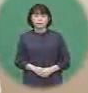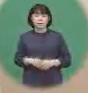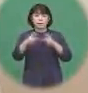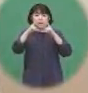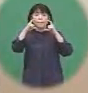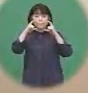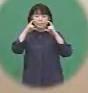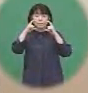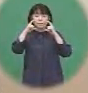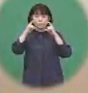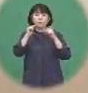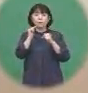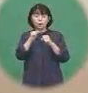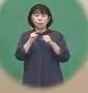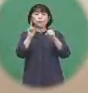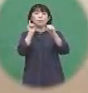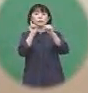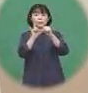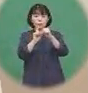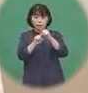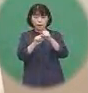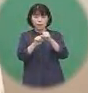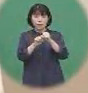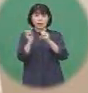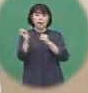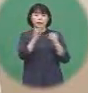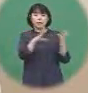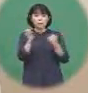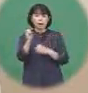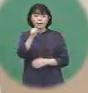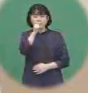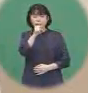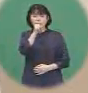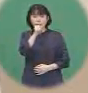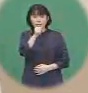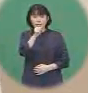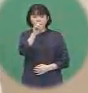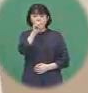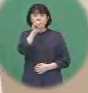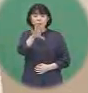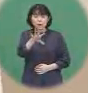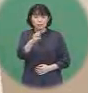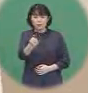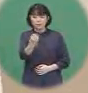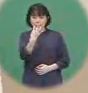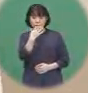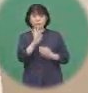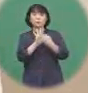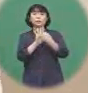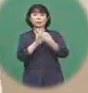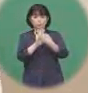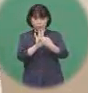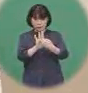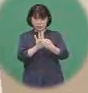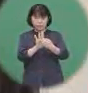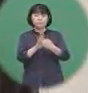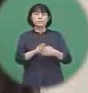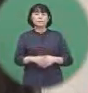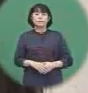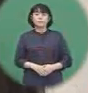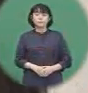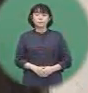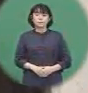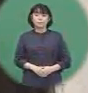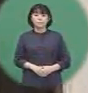マスクを着用することの主な目的は快捷席による飛沫の飛散や炊込みを防ぐことです